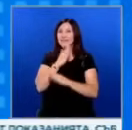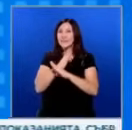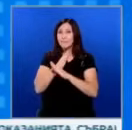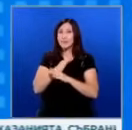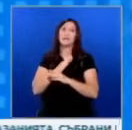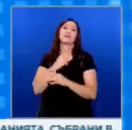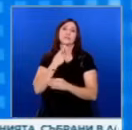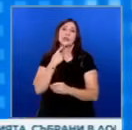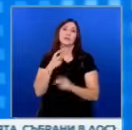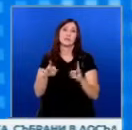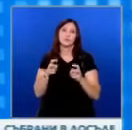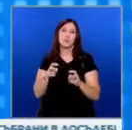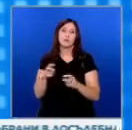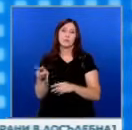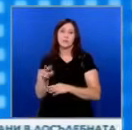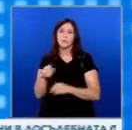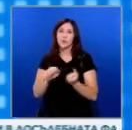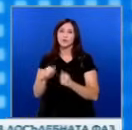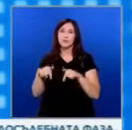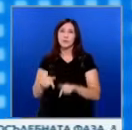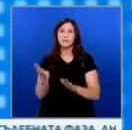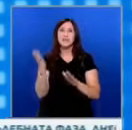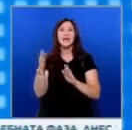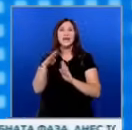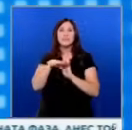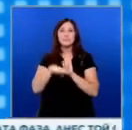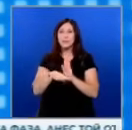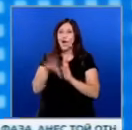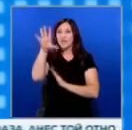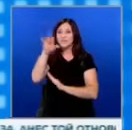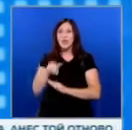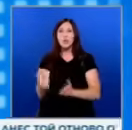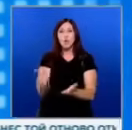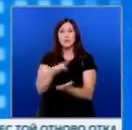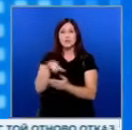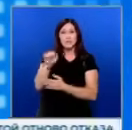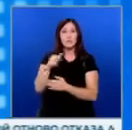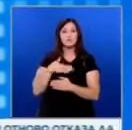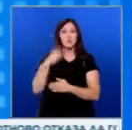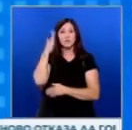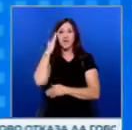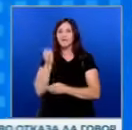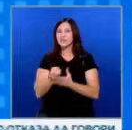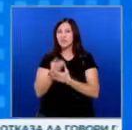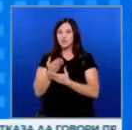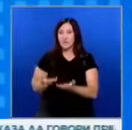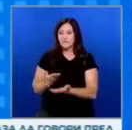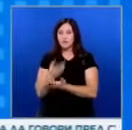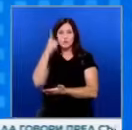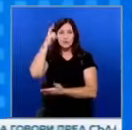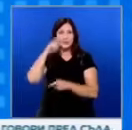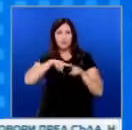ориентация. По-късно днес списъкът беше свален от страницата на партията. От своя страна, от Възраждане, внесоха